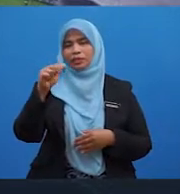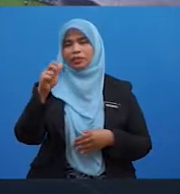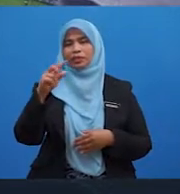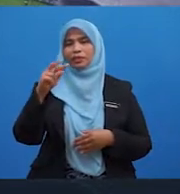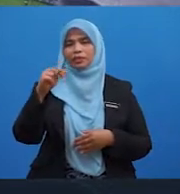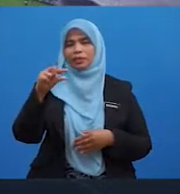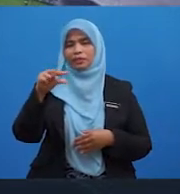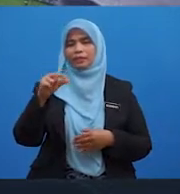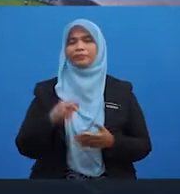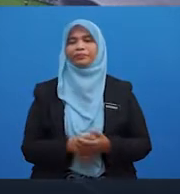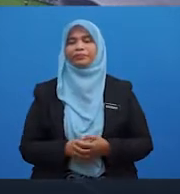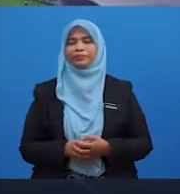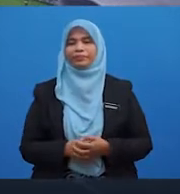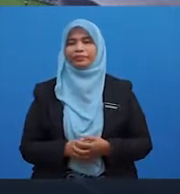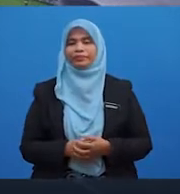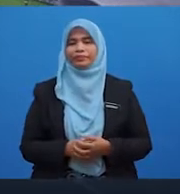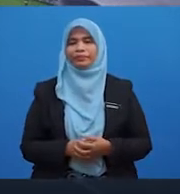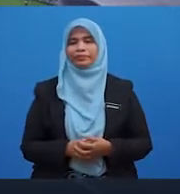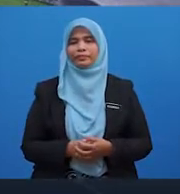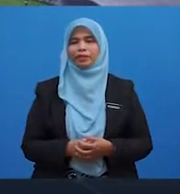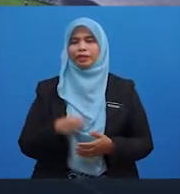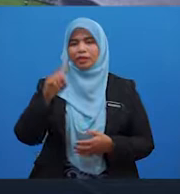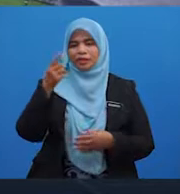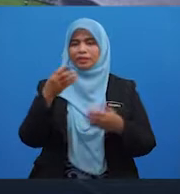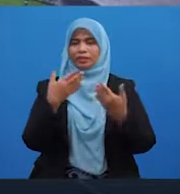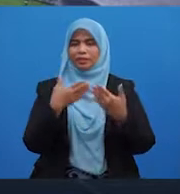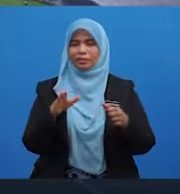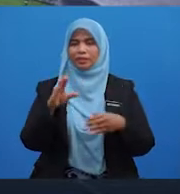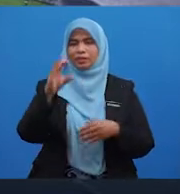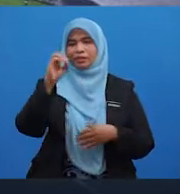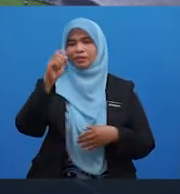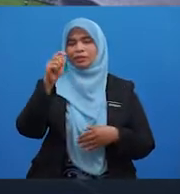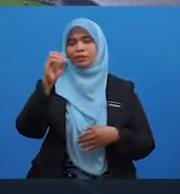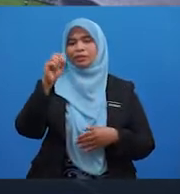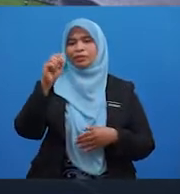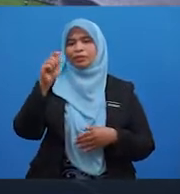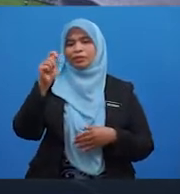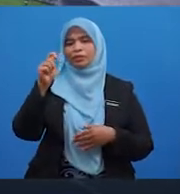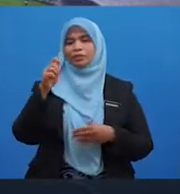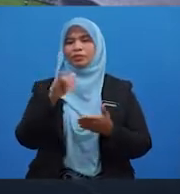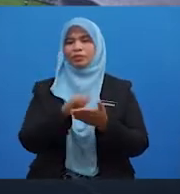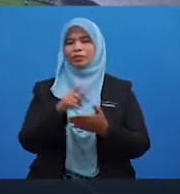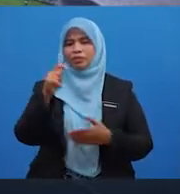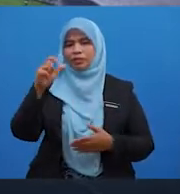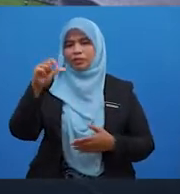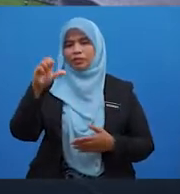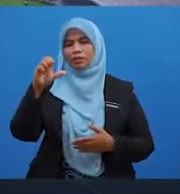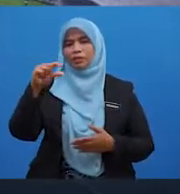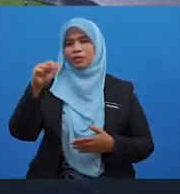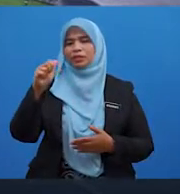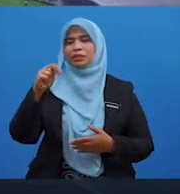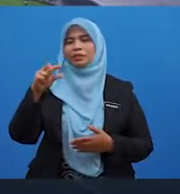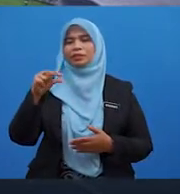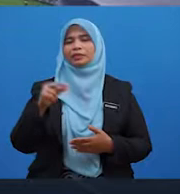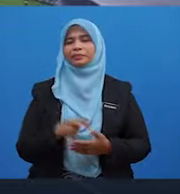kesan daripada proses kebangkitan. Hanya selepas otot tadi diregangkan, barulah kesan relaksasi